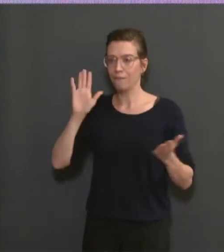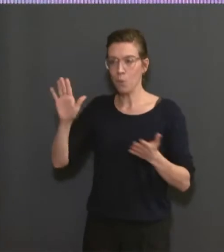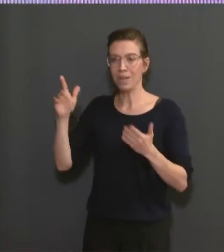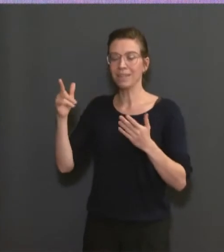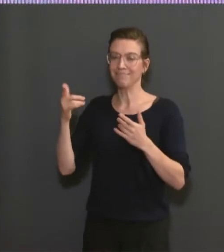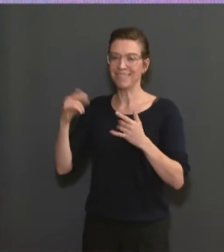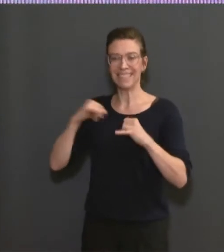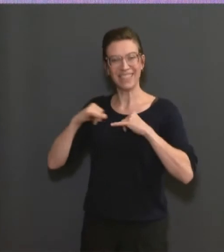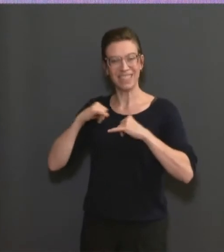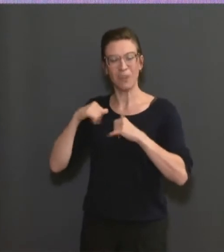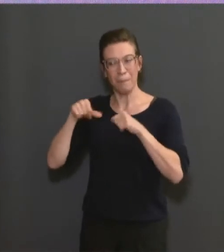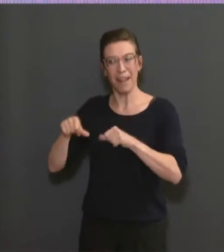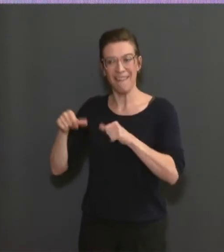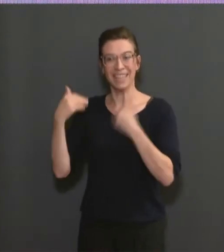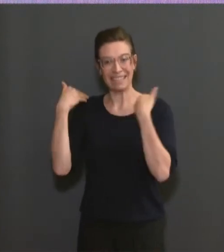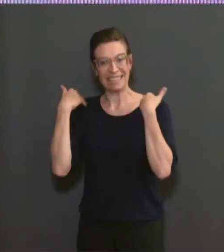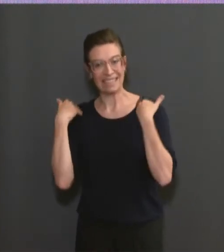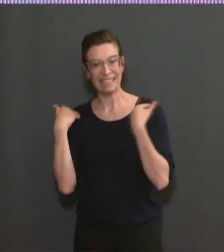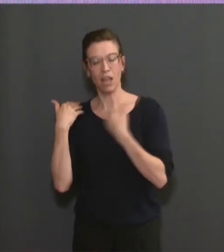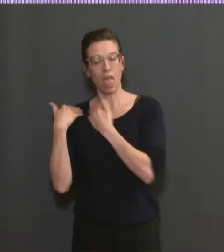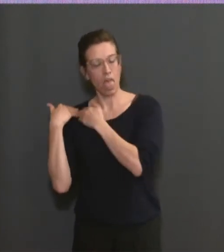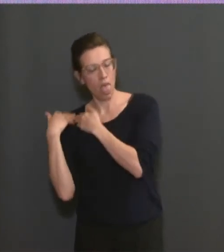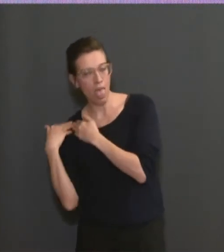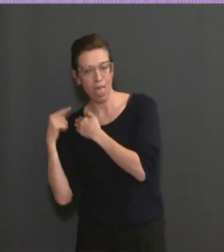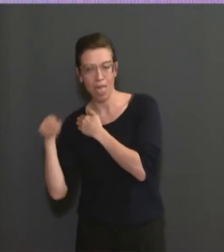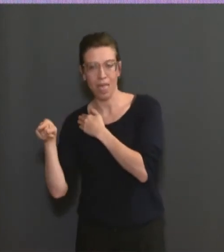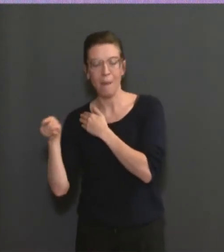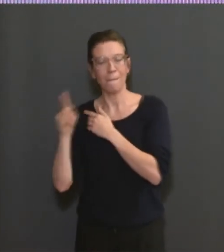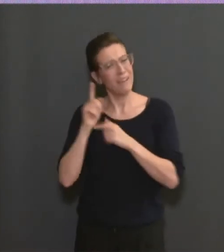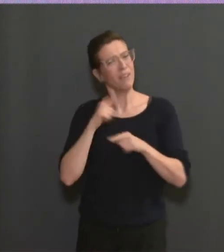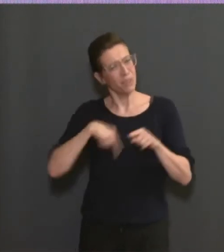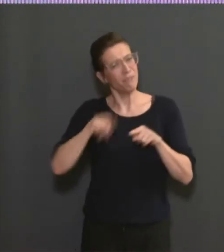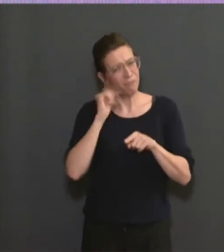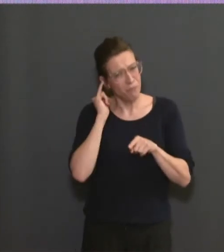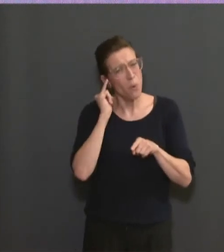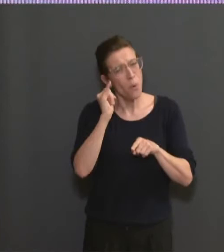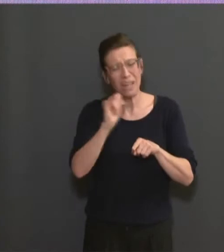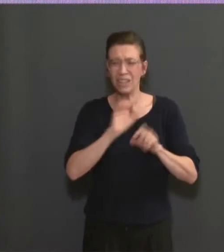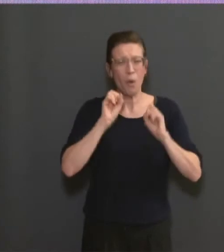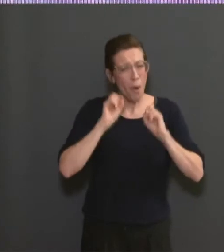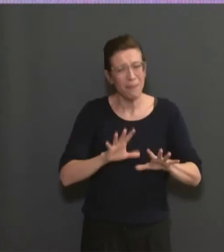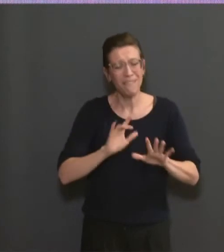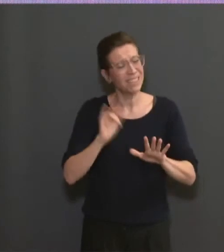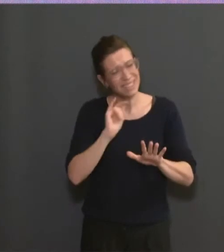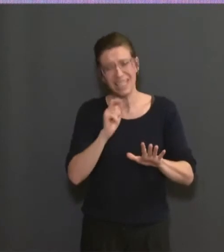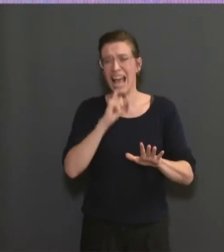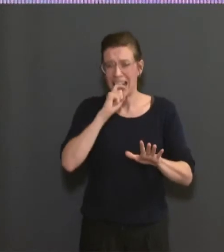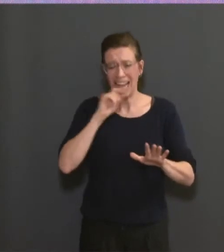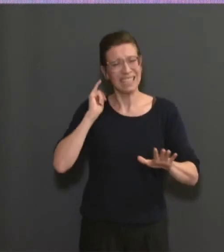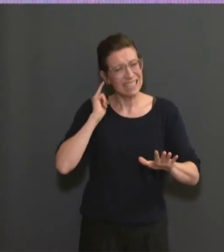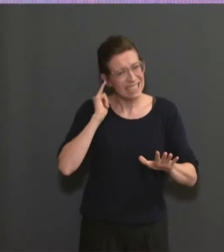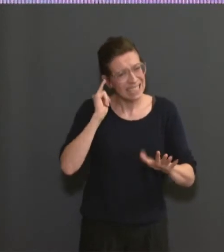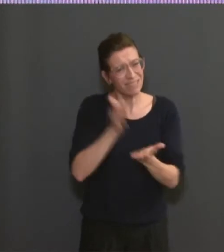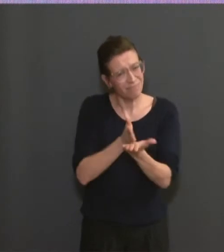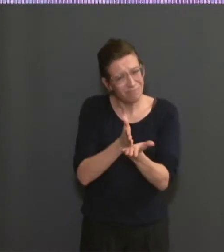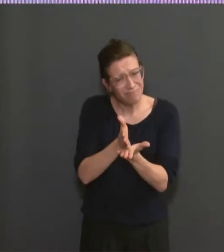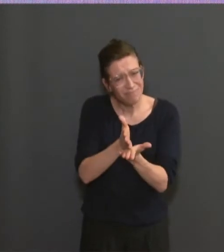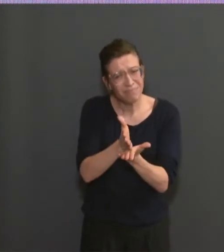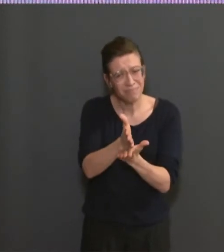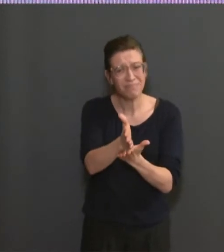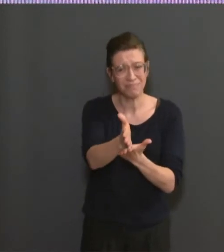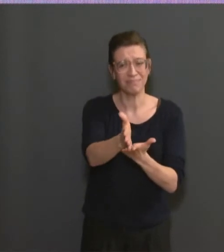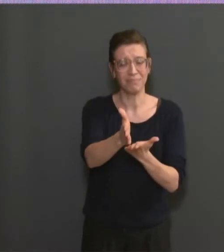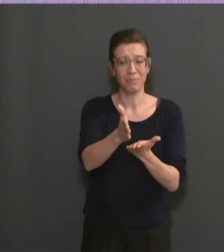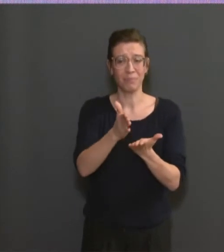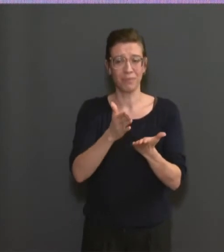weg, maar het zal nog een lange weg worden. Het is belangrijk dat we elkaar de komende weken blijven steunen. Het